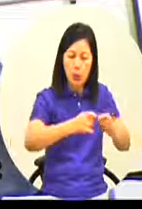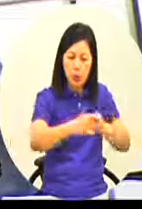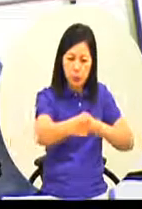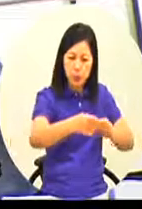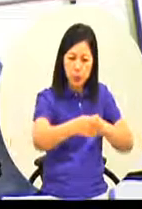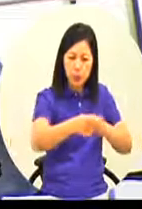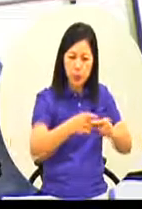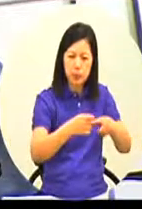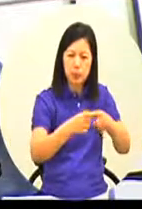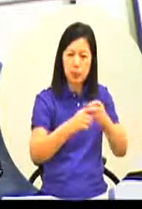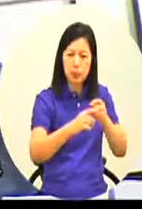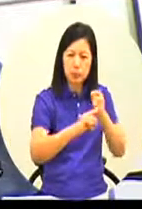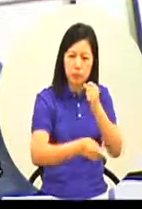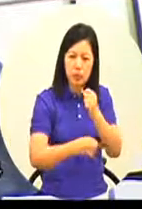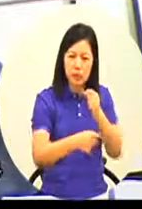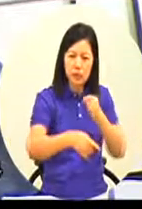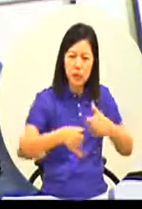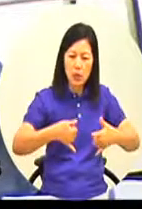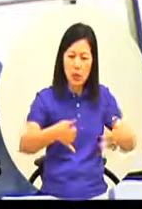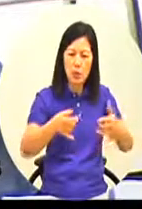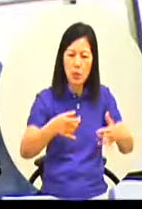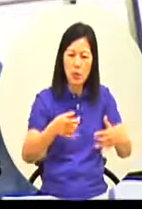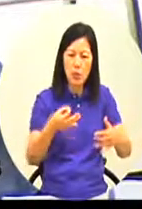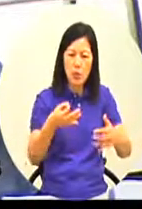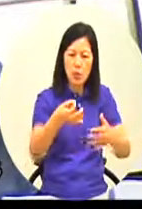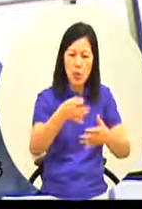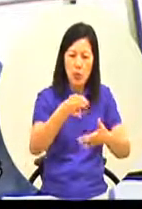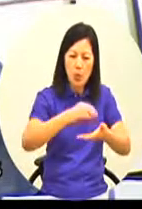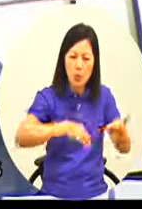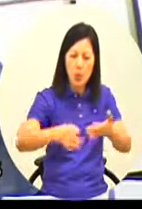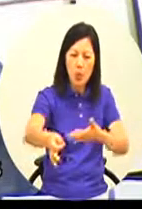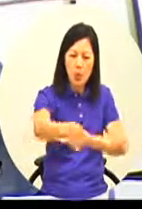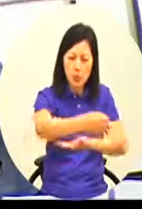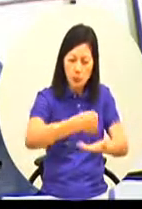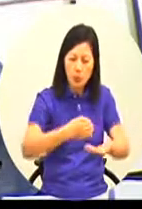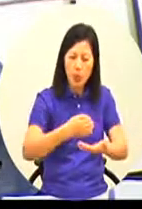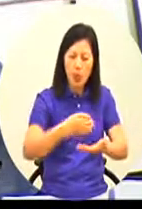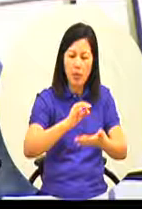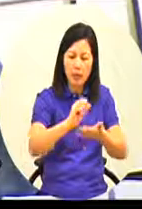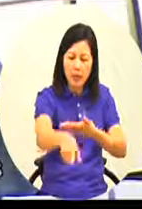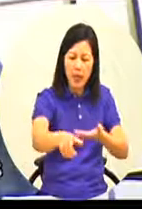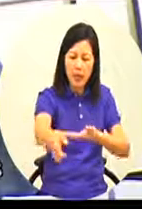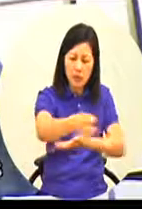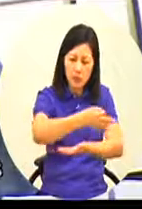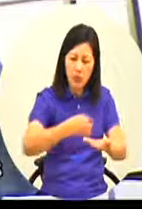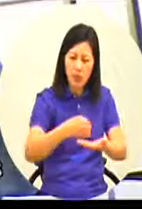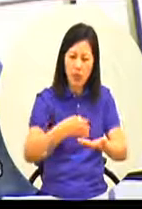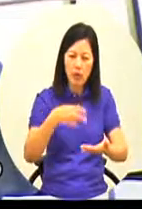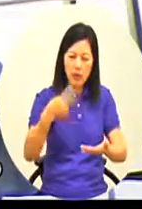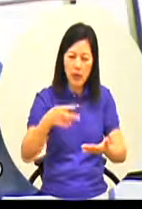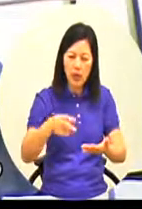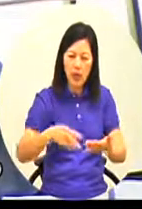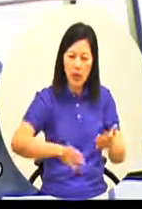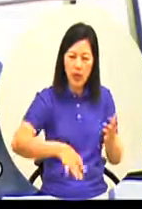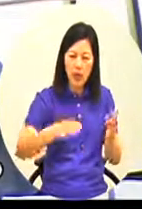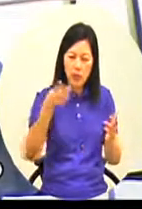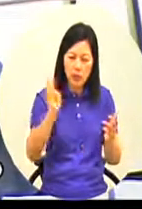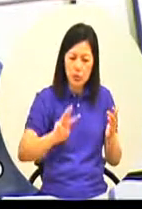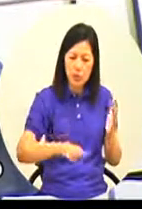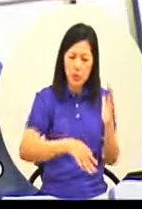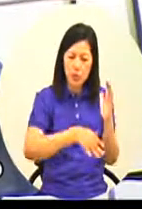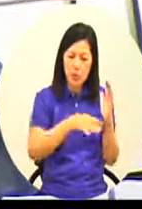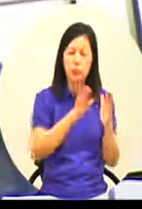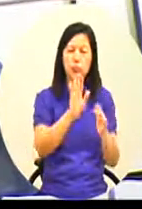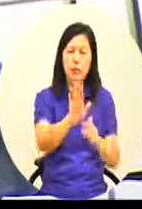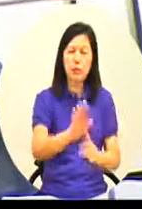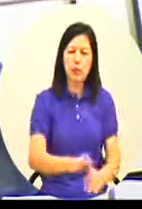这一条道路也还没征收，进前落雨一直积水在那里。我相信局长都知道这些问题，我